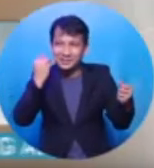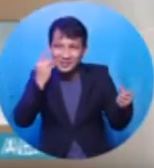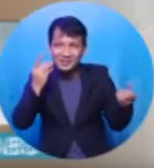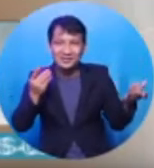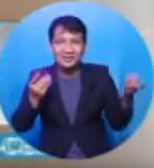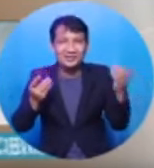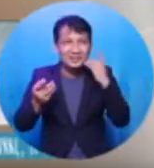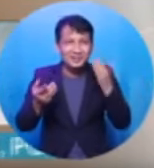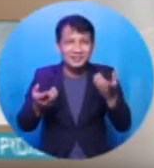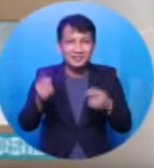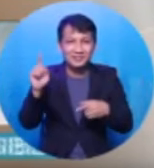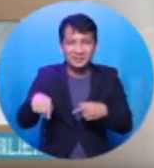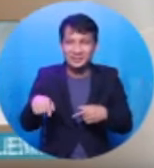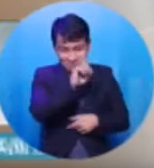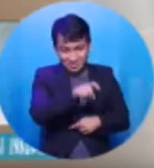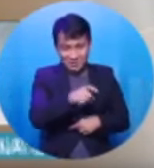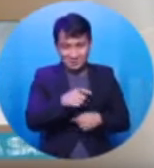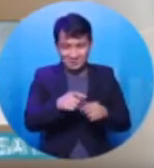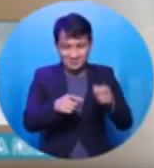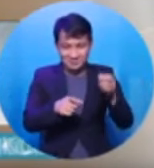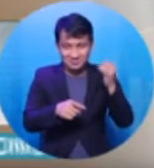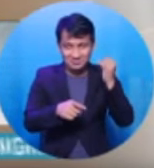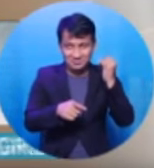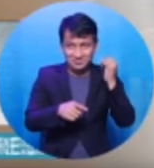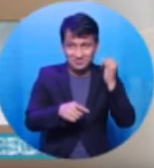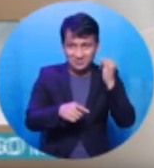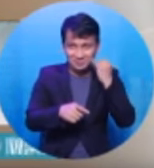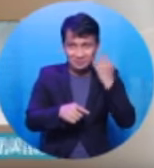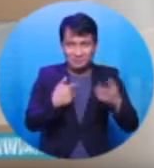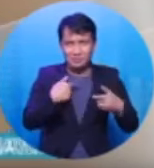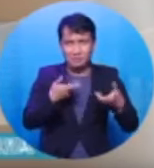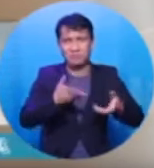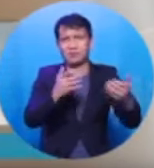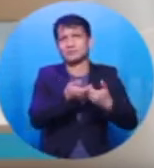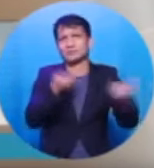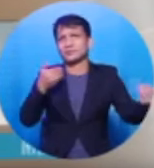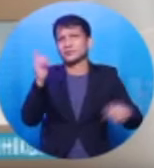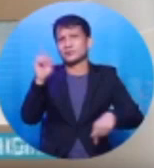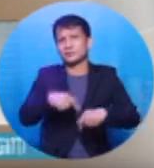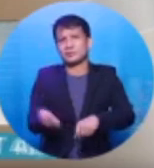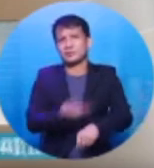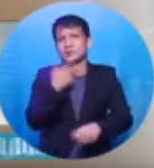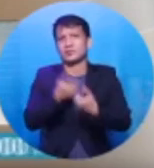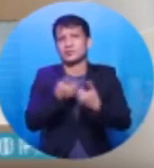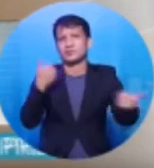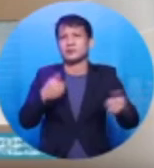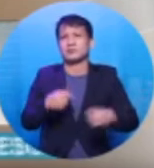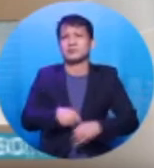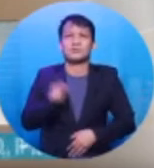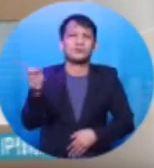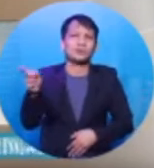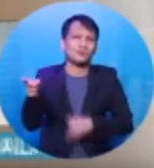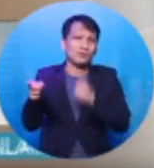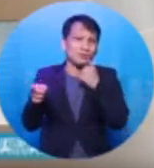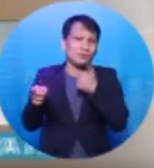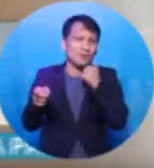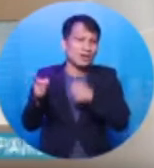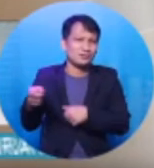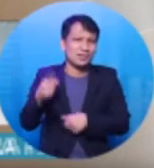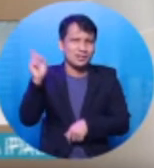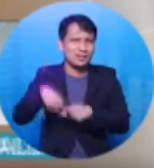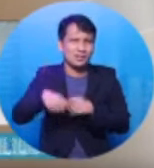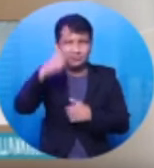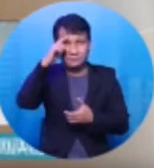Jodeline, payag ka ba? Hiwalayan mo na lang itong si Jundrel? Sos, payag na payag. Matagal lang kaming hiwalayan yan. Hiniwalayan ko na yan. Ito lang kasing itong babae na yan.